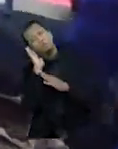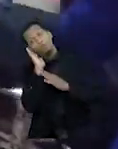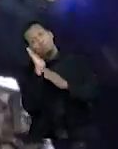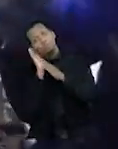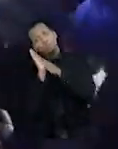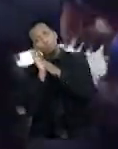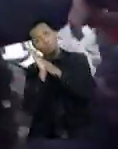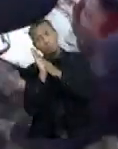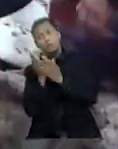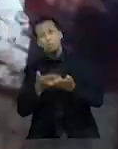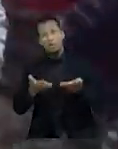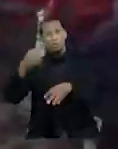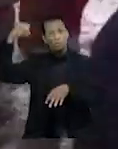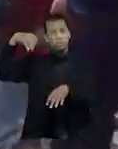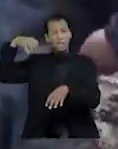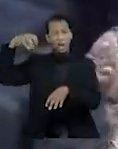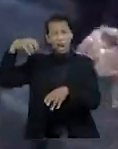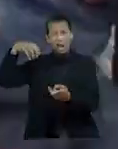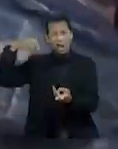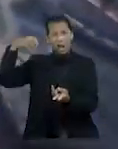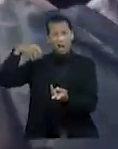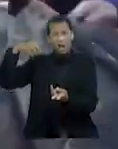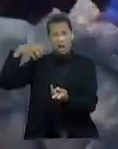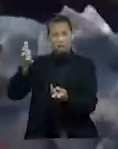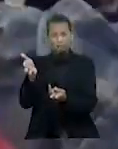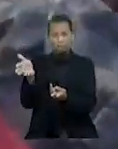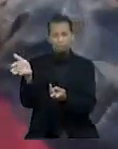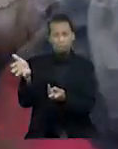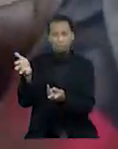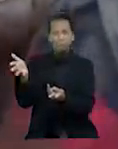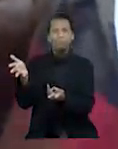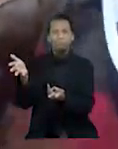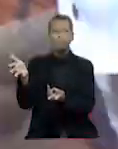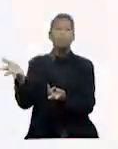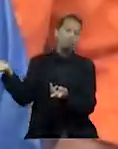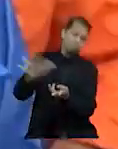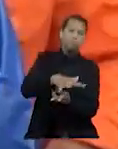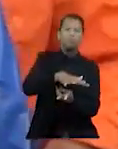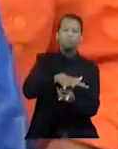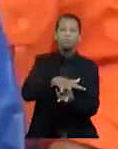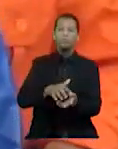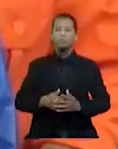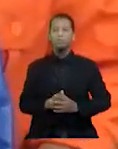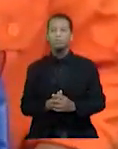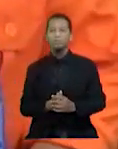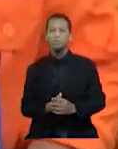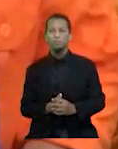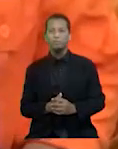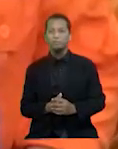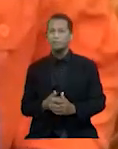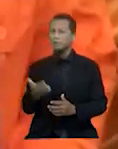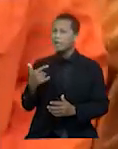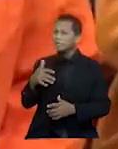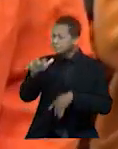deras mengguyur sejak Sabtu malam menyebabkan tebing pondasi tebing di samping rumah korban longsor. Kesulitannya seperti apa, Pak? Kesulitannya